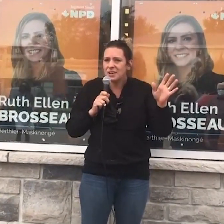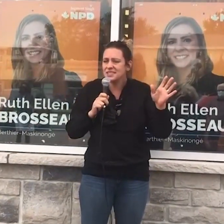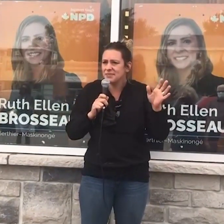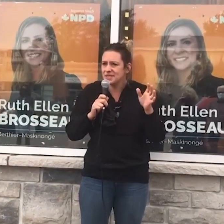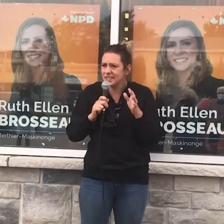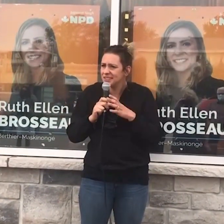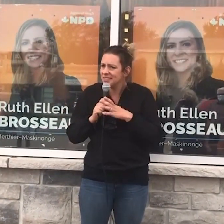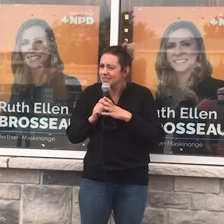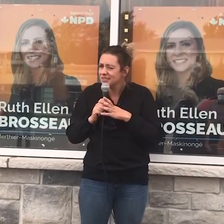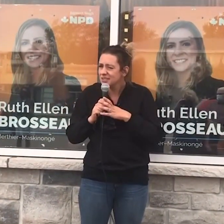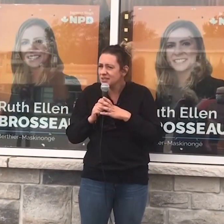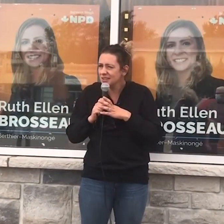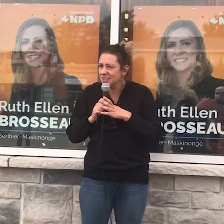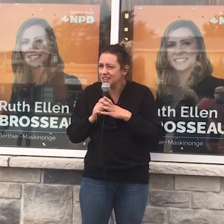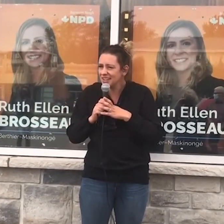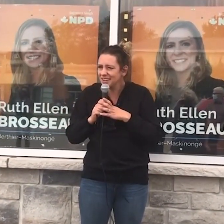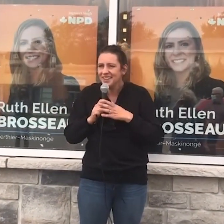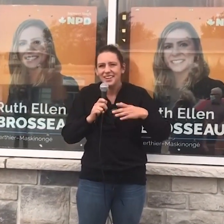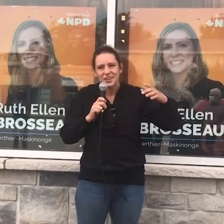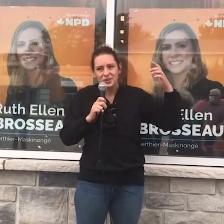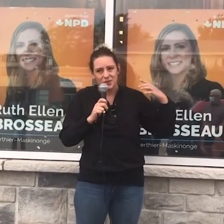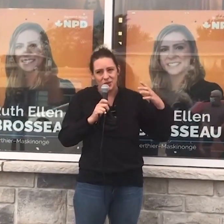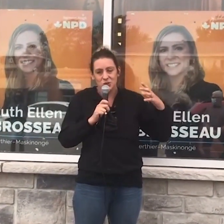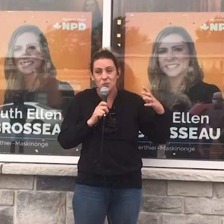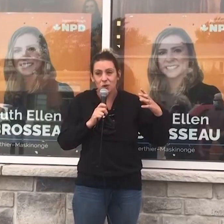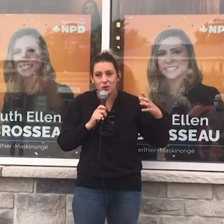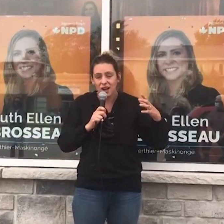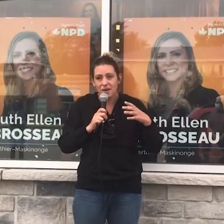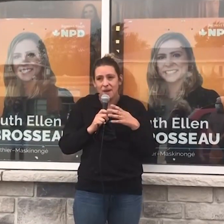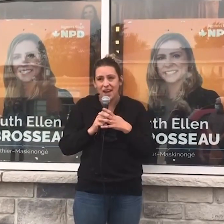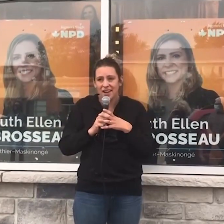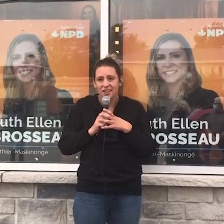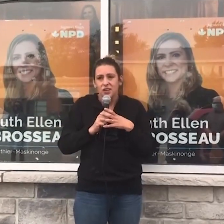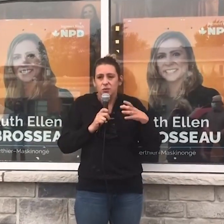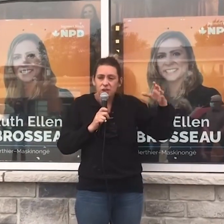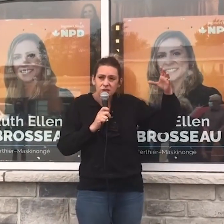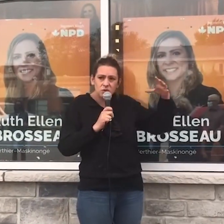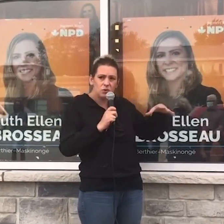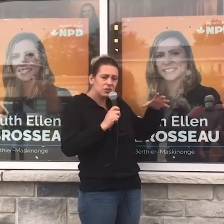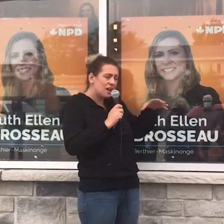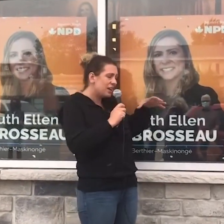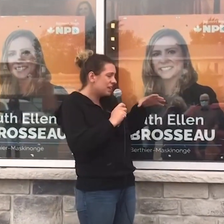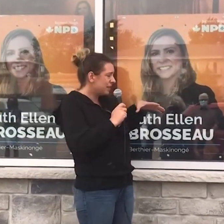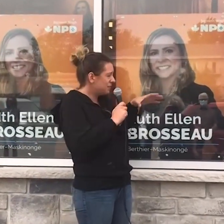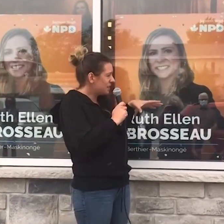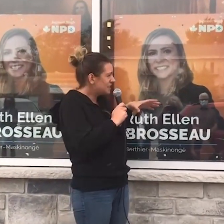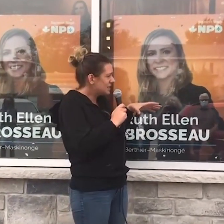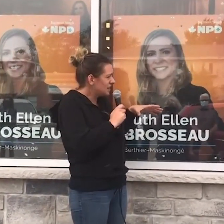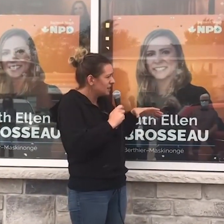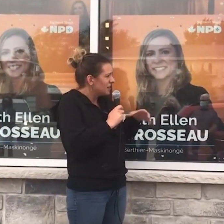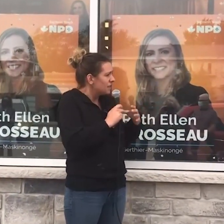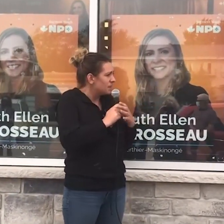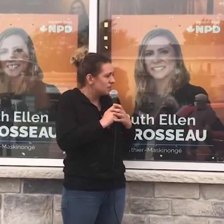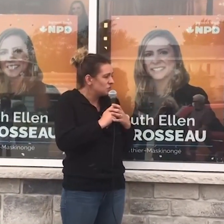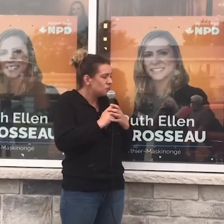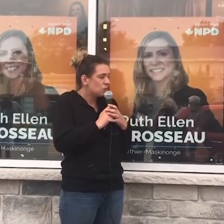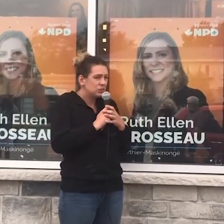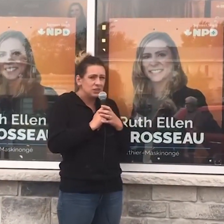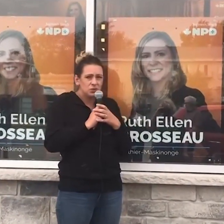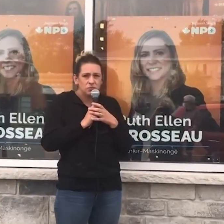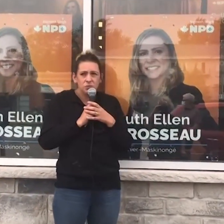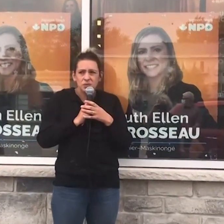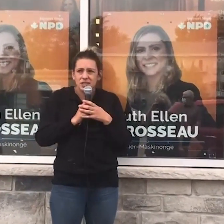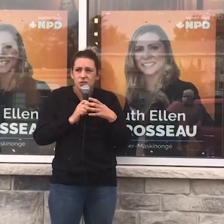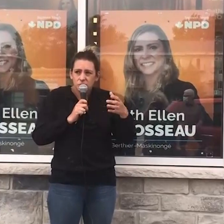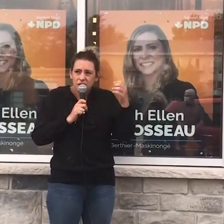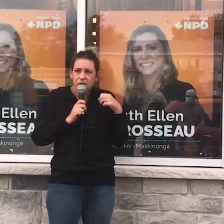faire, je pense, des visites. C'est ça, Charlene? Oui. Du bureau de campagne. Donc, il y a du gros travail qui va être fait ici. Mais si je peux